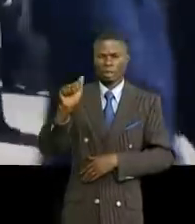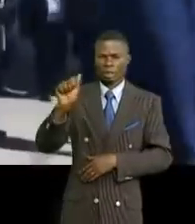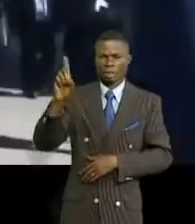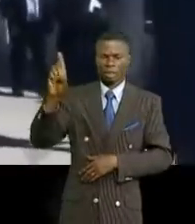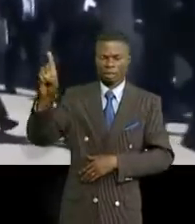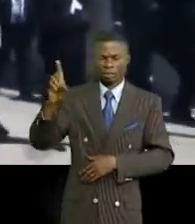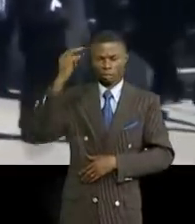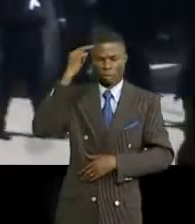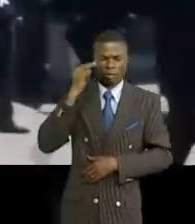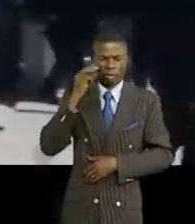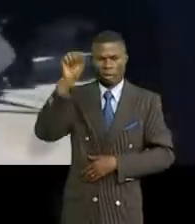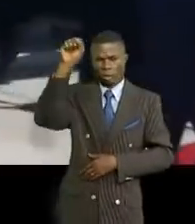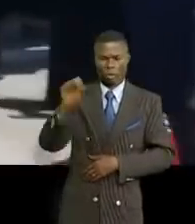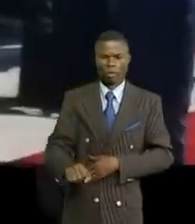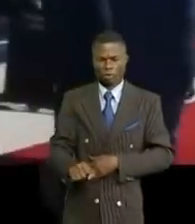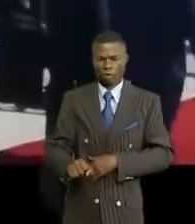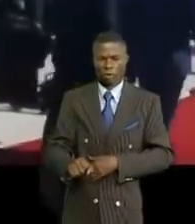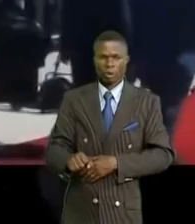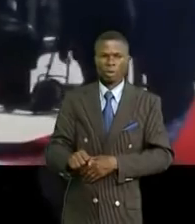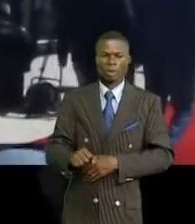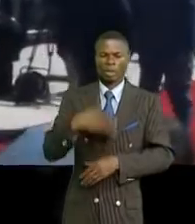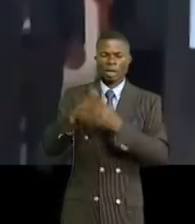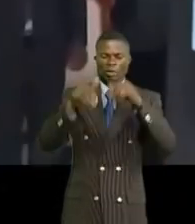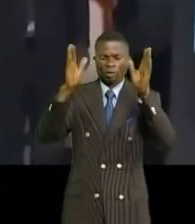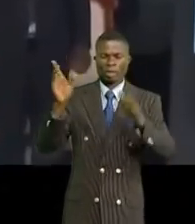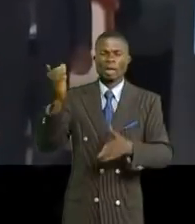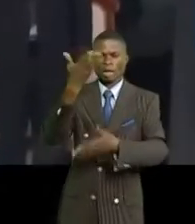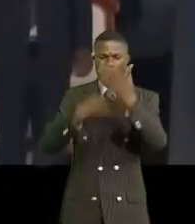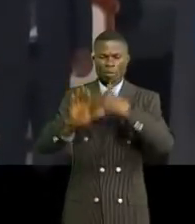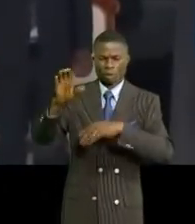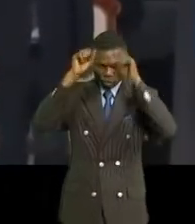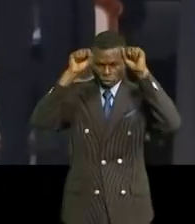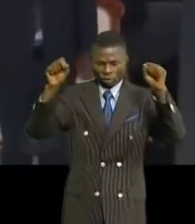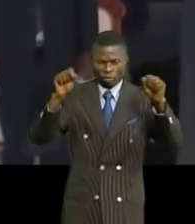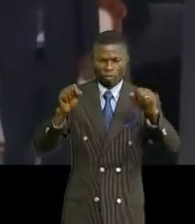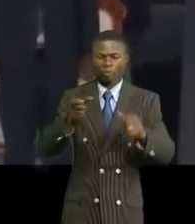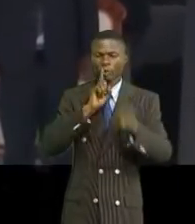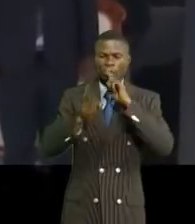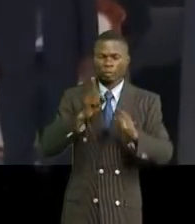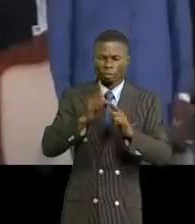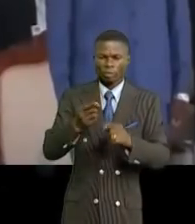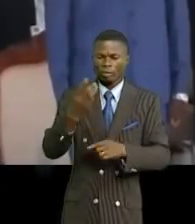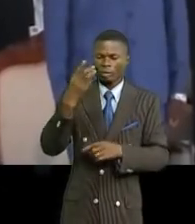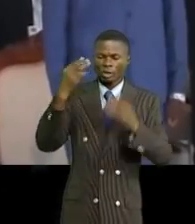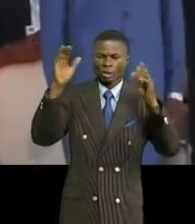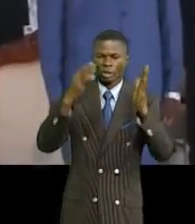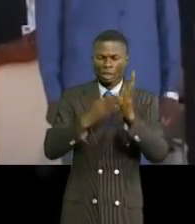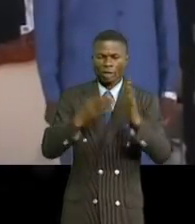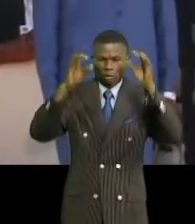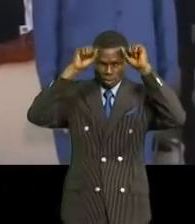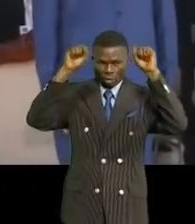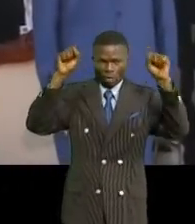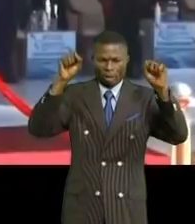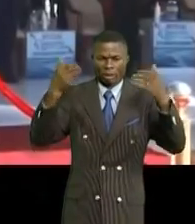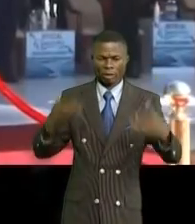africain des affaires étrangères venues représenter son président après l'entretien de neuf invités de marque sur la période